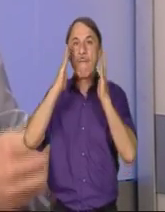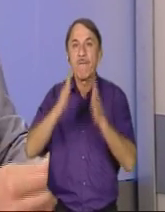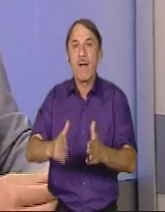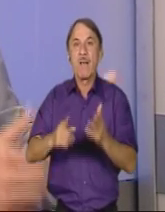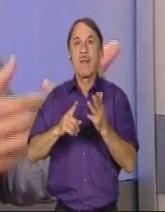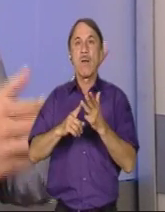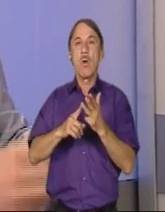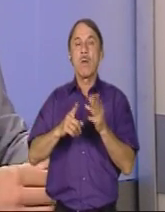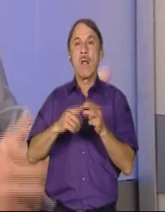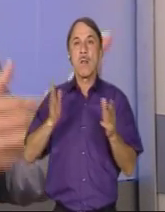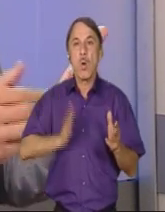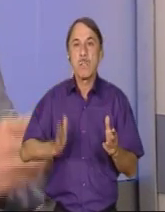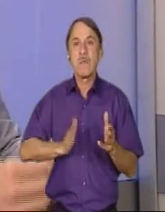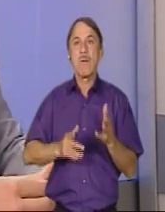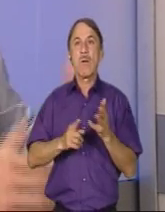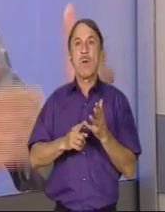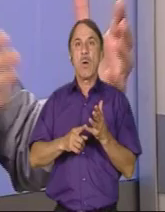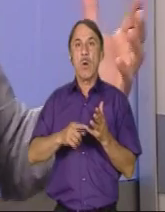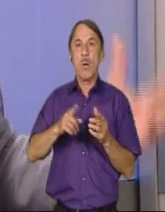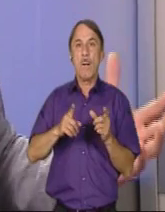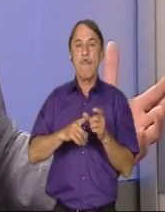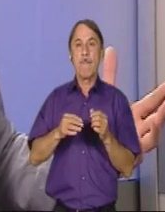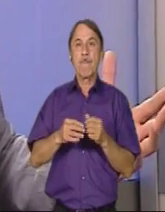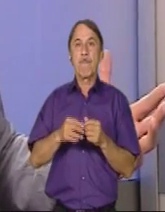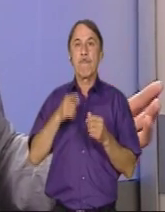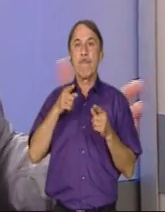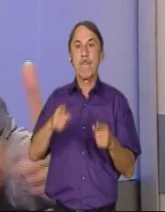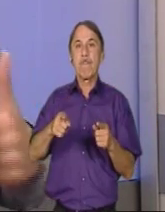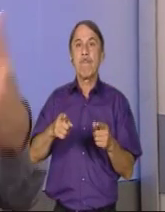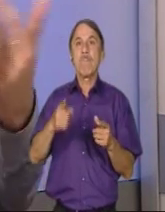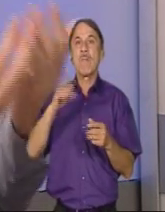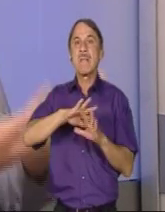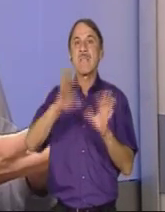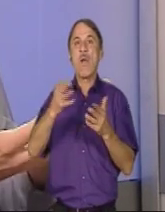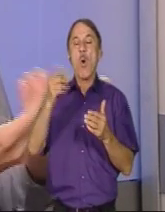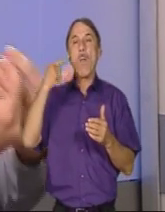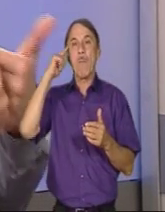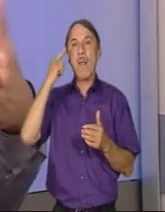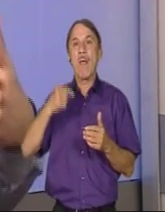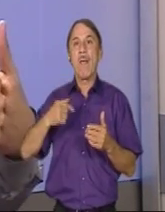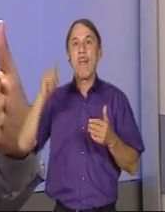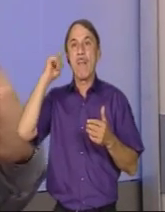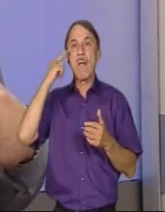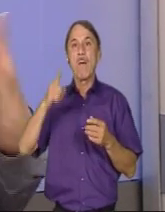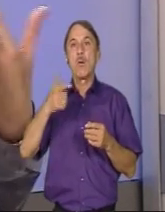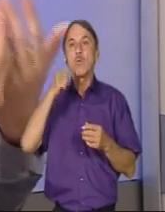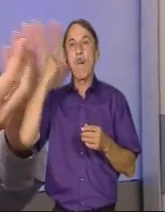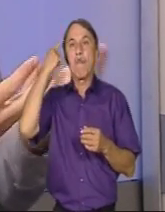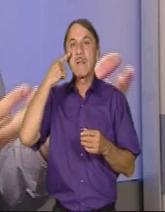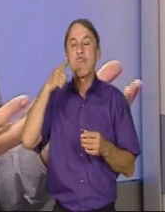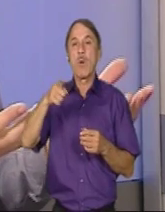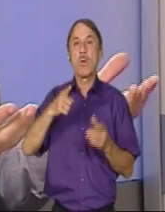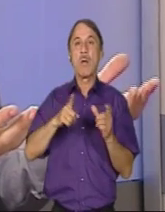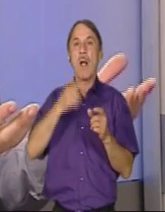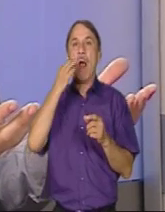porodici, veri, tradiciji, dostojanstvu, nacionalnom i duhovnom identitetu. To se o nama zna. Šta se o nama ne zna? Ne zna se šta